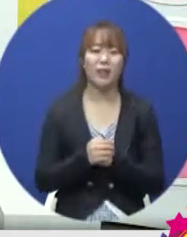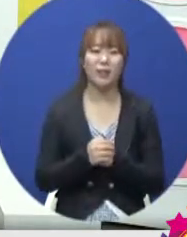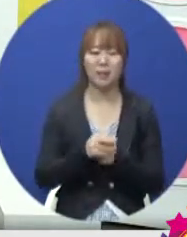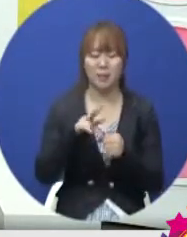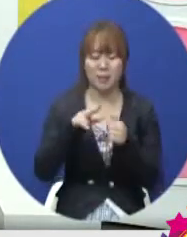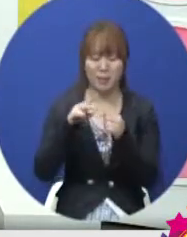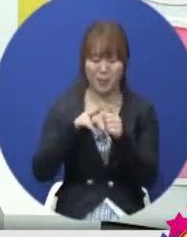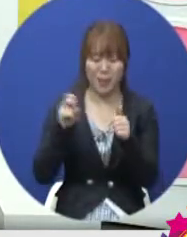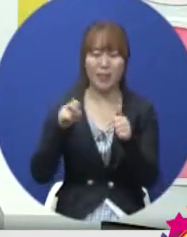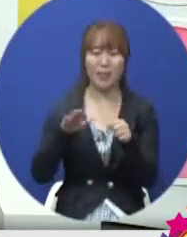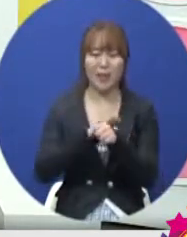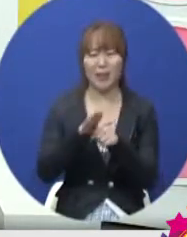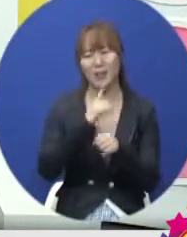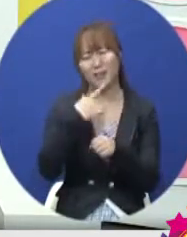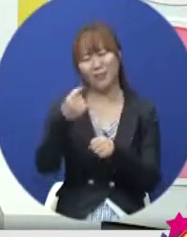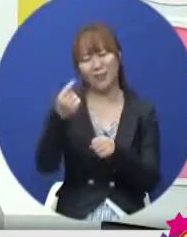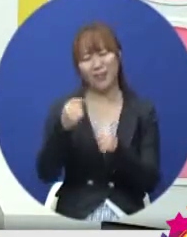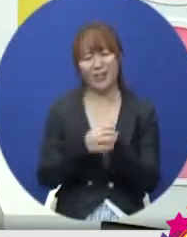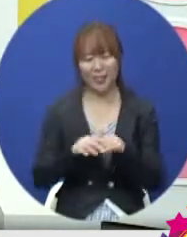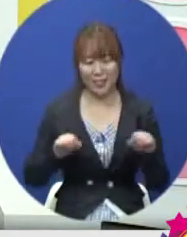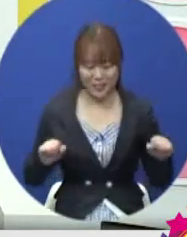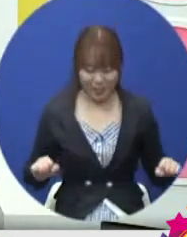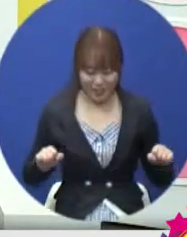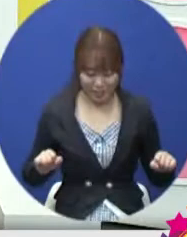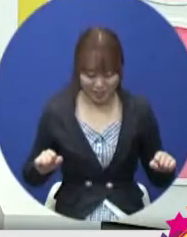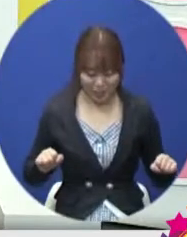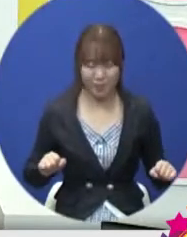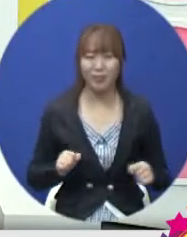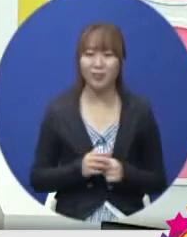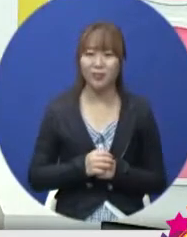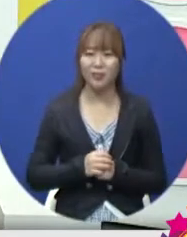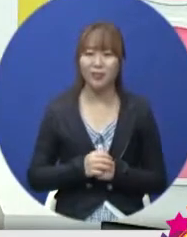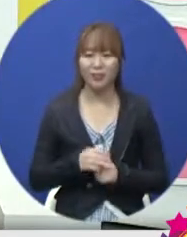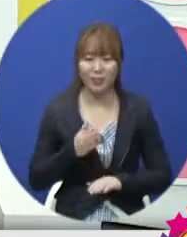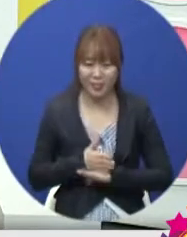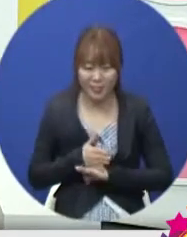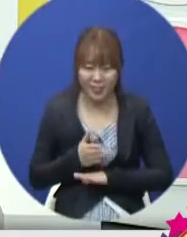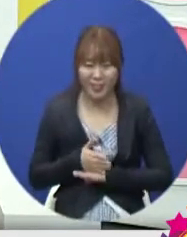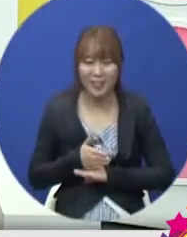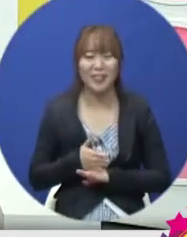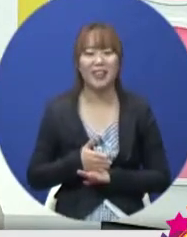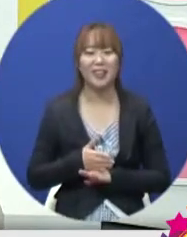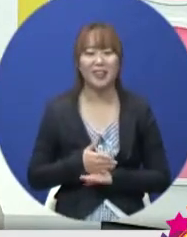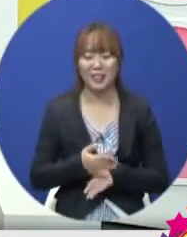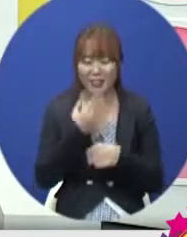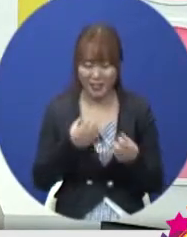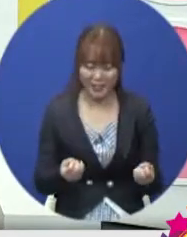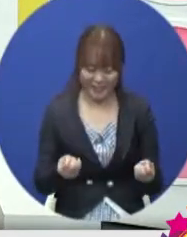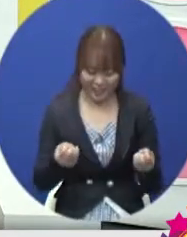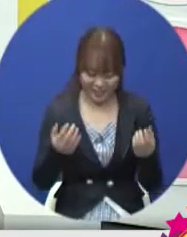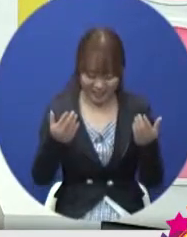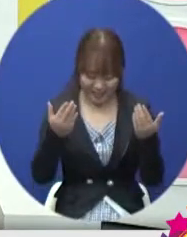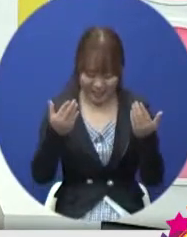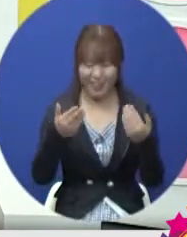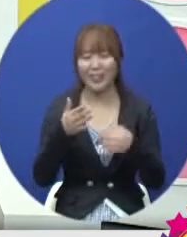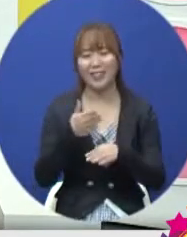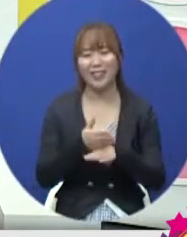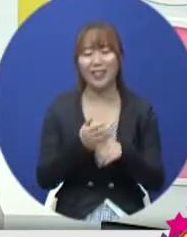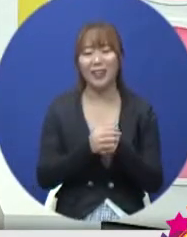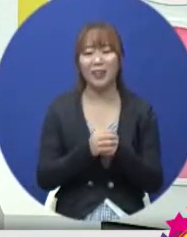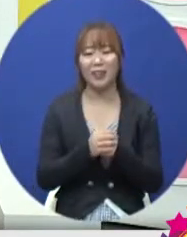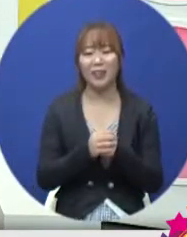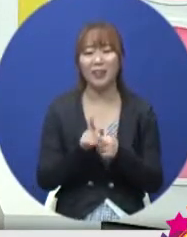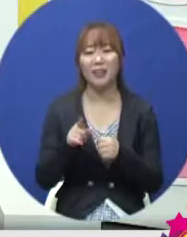미운 사랑. 네. 그럴 줄 알았어. 그럴 줄 알았어. 여보세요. 감사합니다. 축하드립니다. 예.